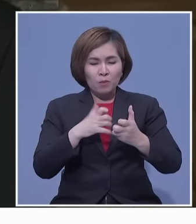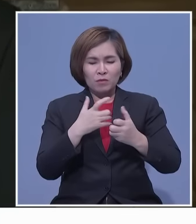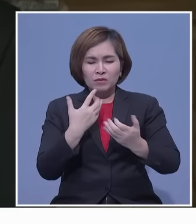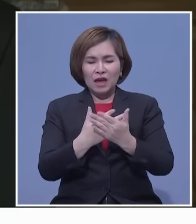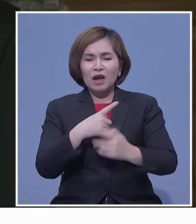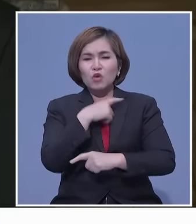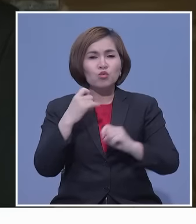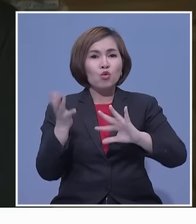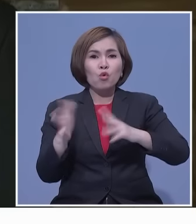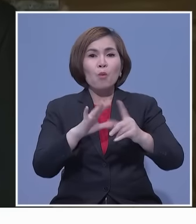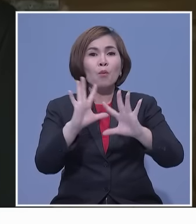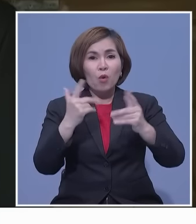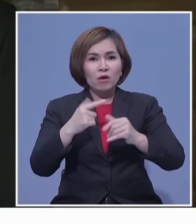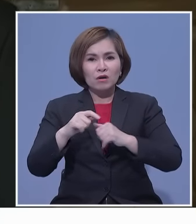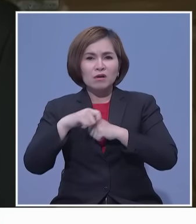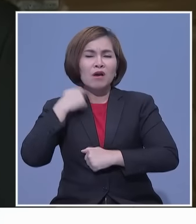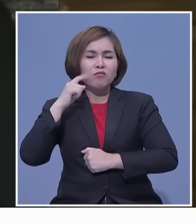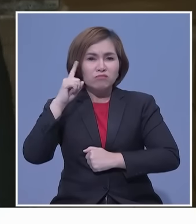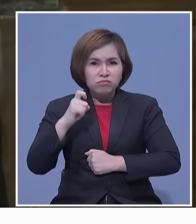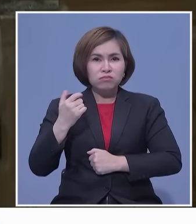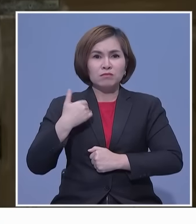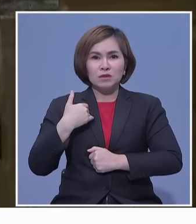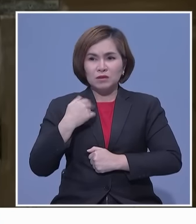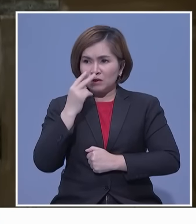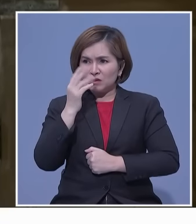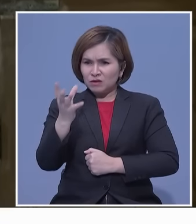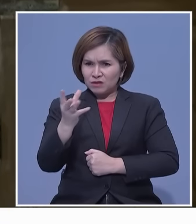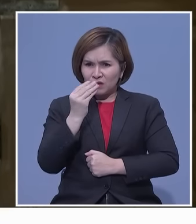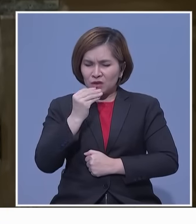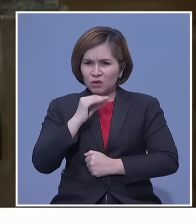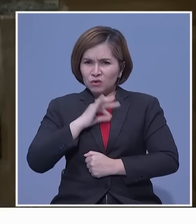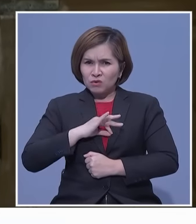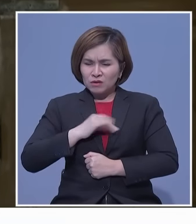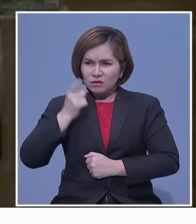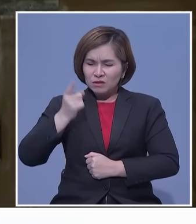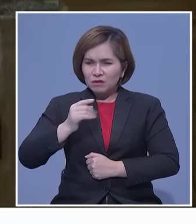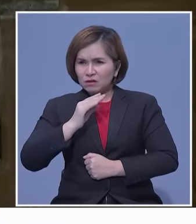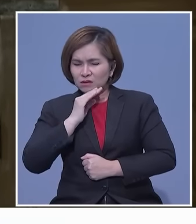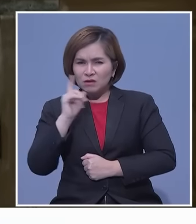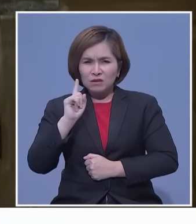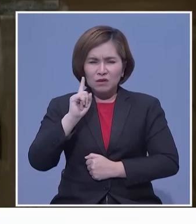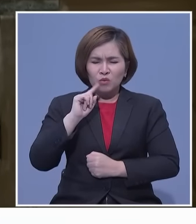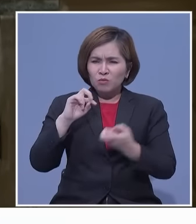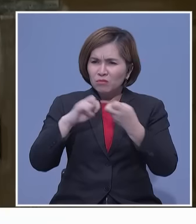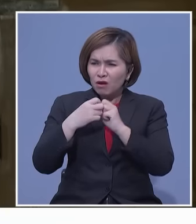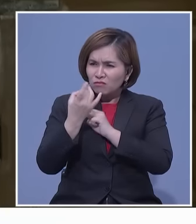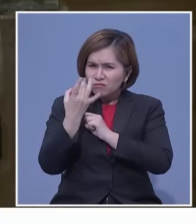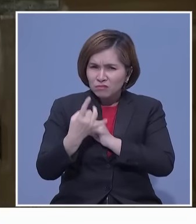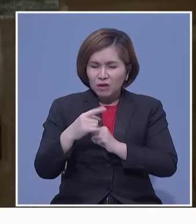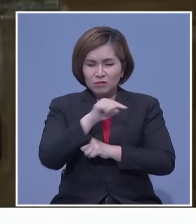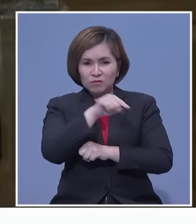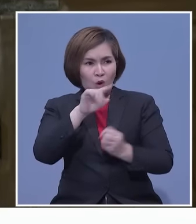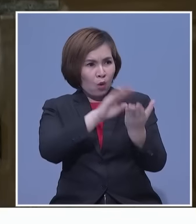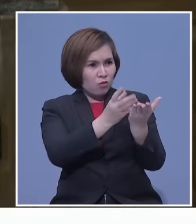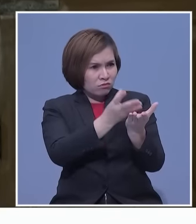บางคนถึงขนาดต้องฆ่าตัวตายเลยเหรออุ้ยพี่ตอนแรกพี่กลับมาเฮ้ยมันเรื่องจริงเหรอมันคืออะไรมันเป็นมันเป็นเรื่องคนละด้าน